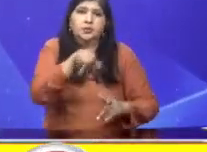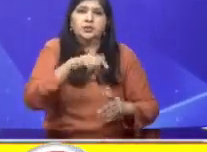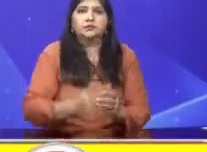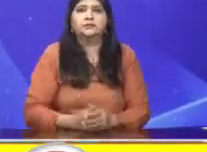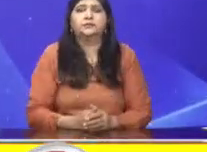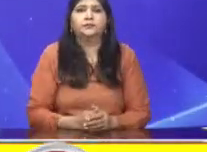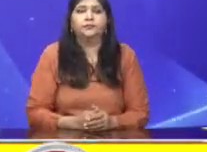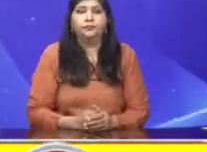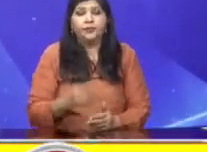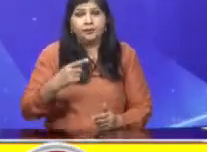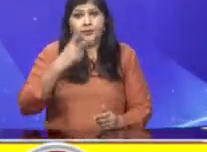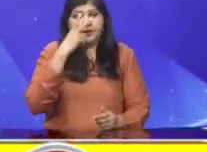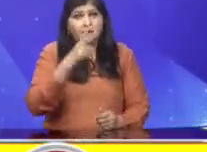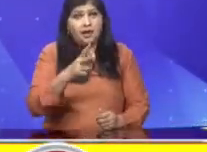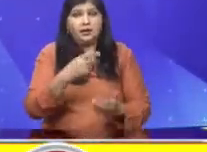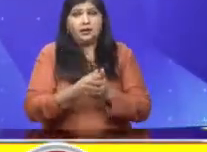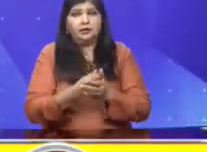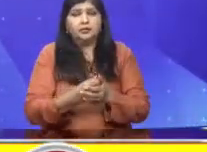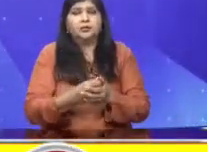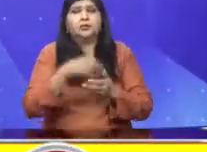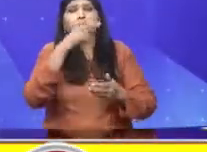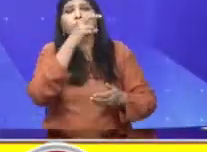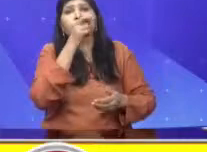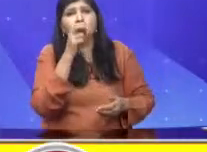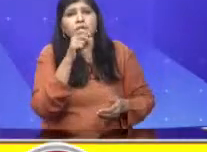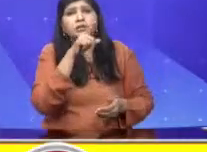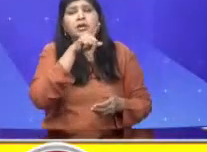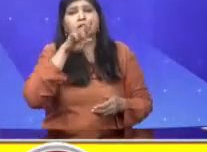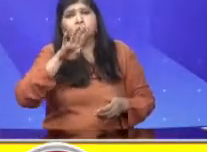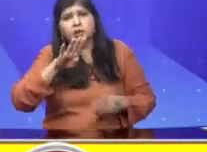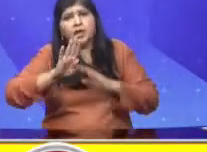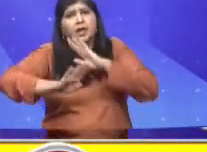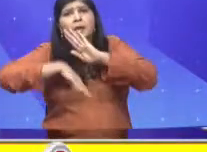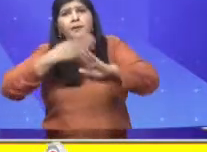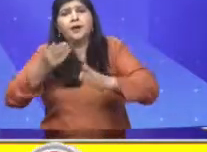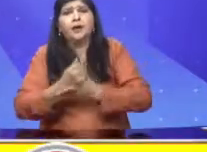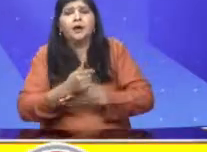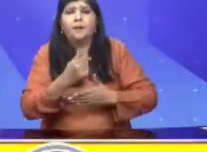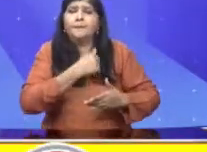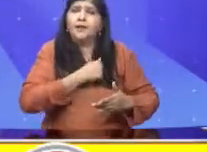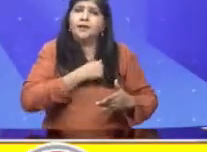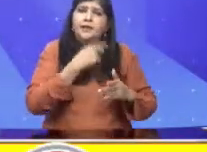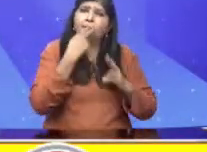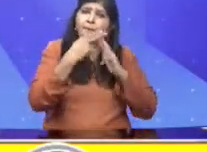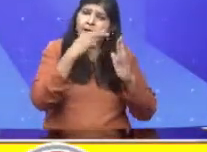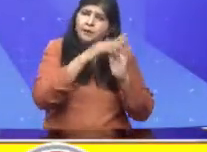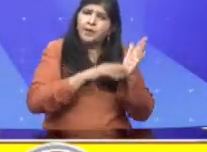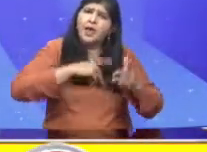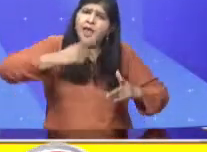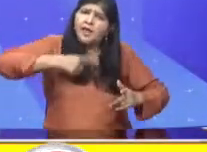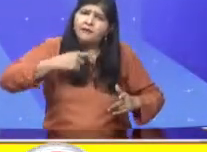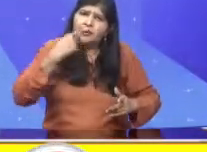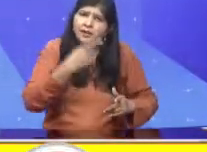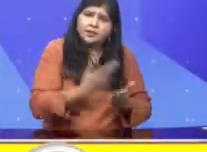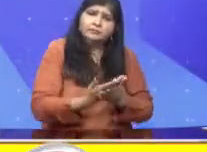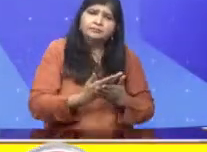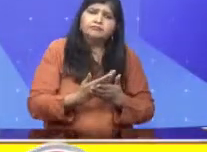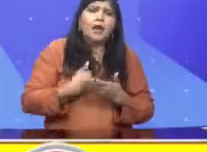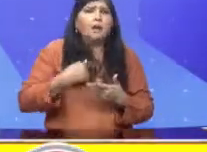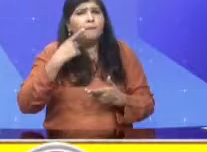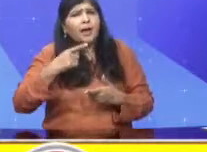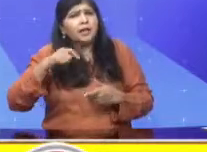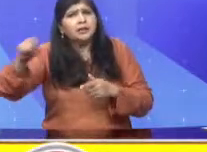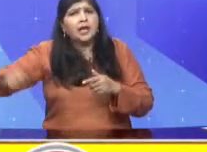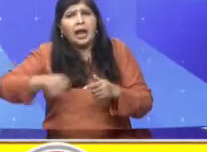आपने देखा होगा साल 2014 के बात से ही मन की बात में हम अक्सर खादी क की बात